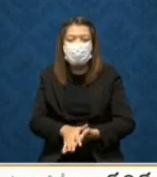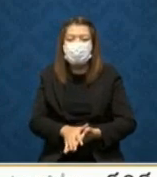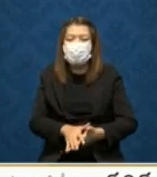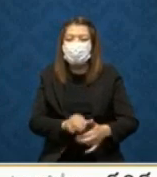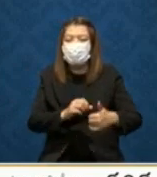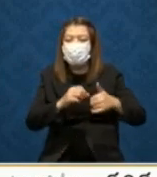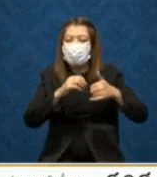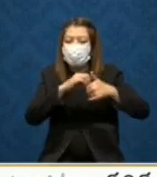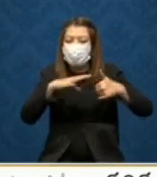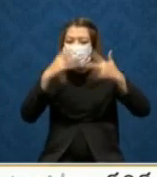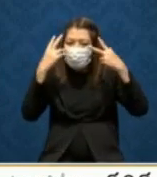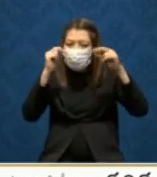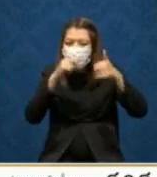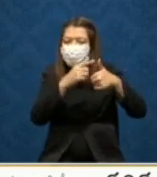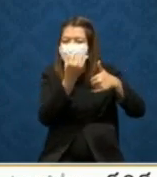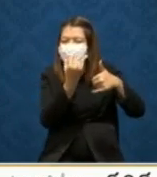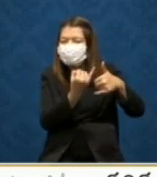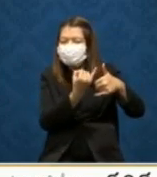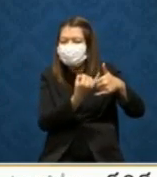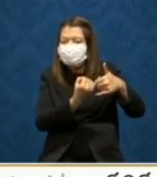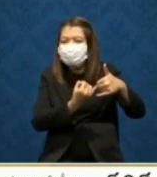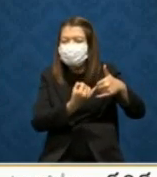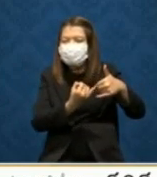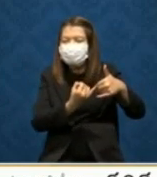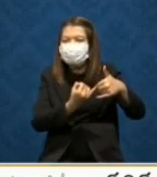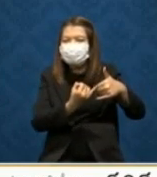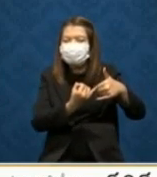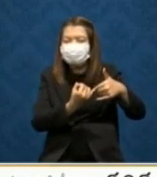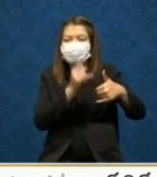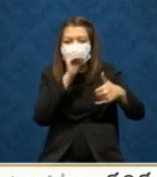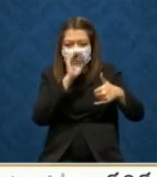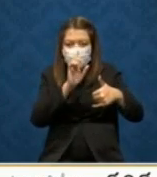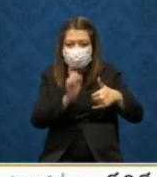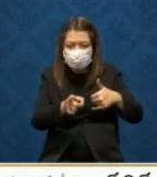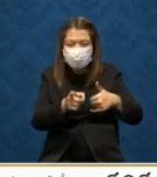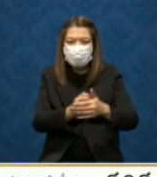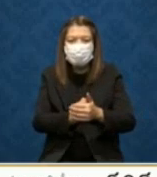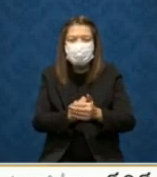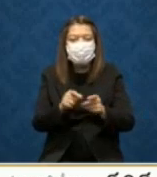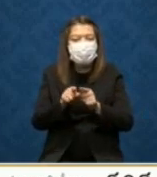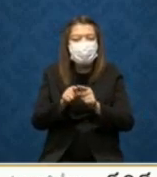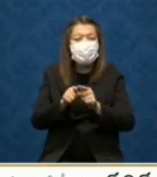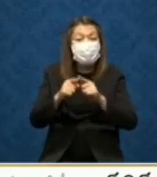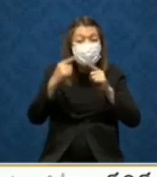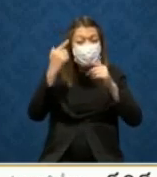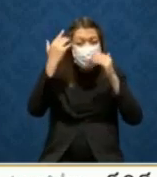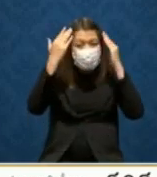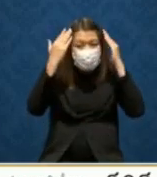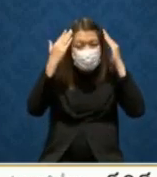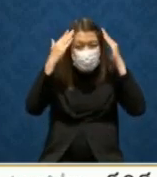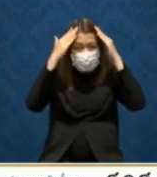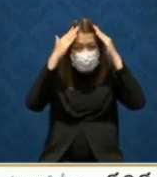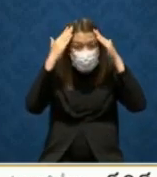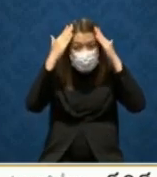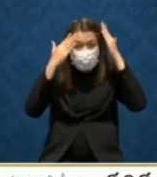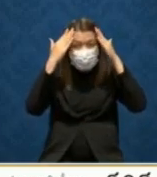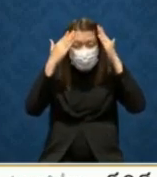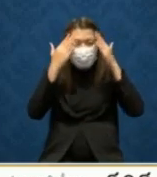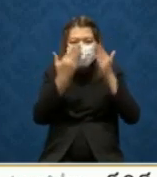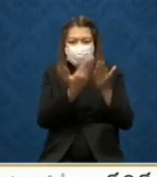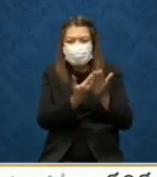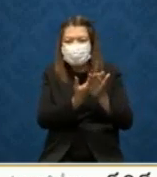ซะเองผมจะบอกจริงๆนะครับเหมือนที่ผมบอกมาเลเซียเขาจับเงินคอร์รัปชั่นมาก็เอาเงิน